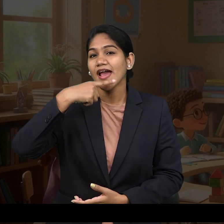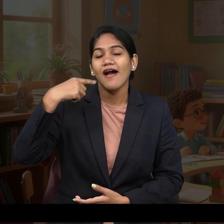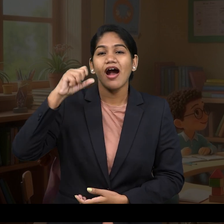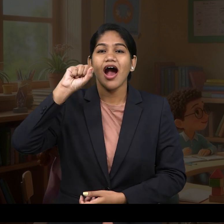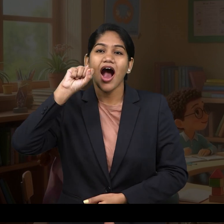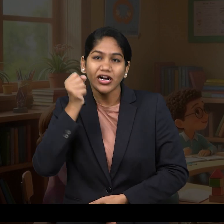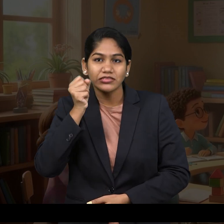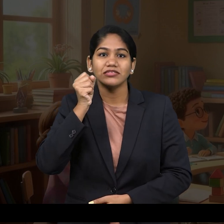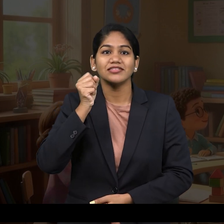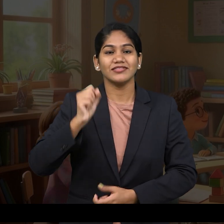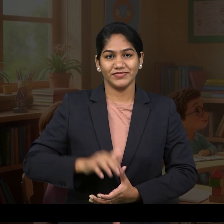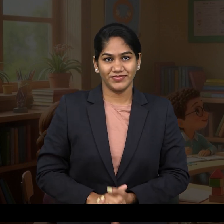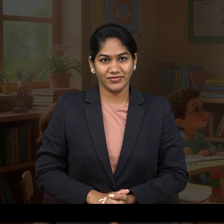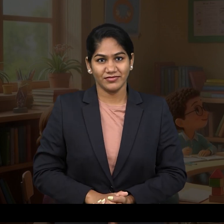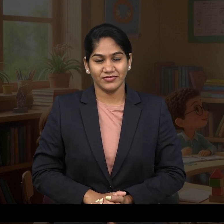క్యారెట్,